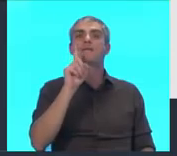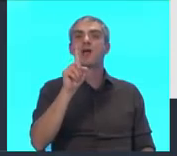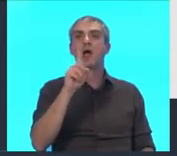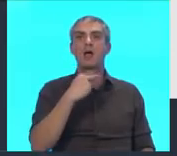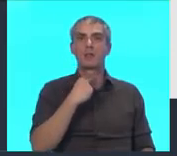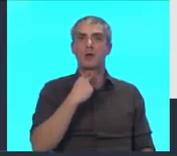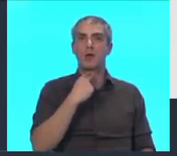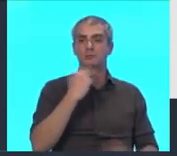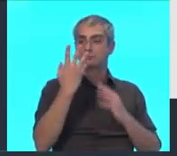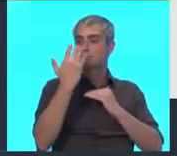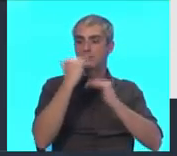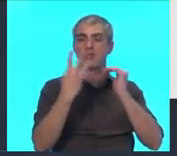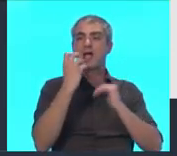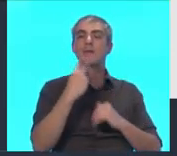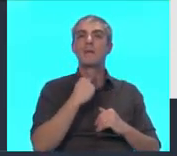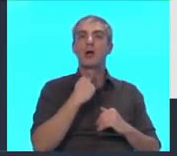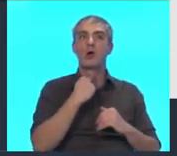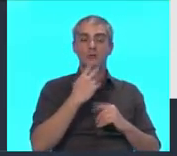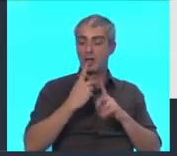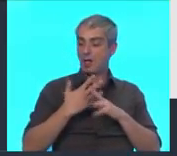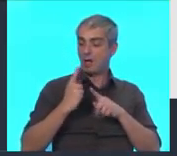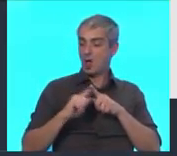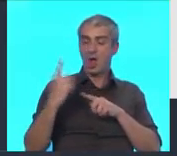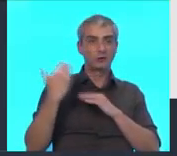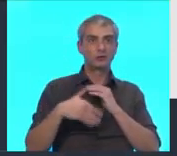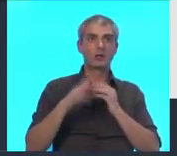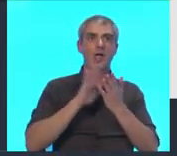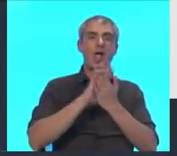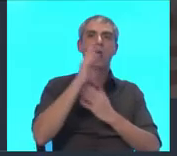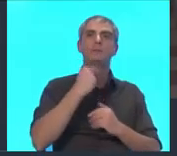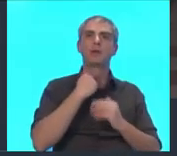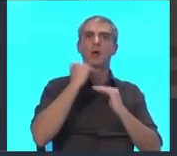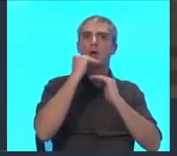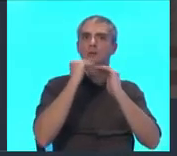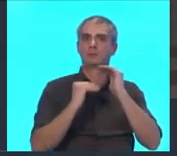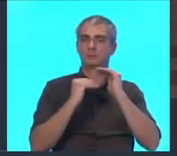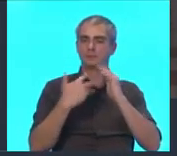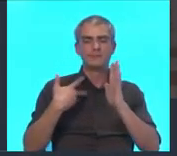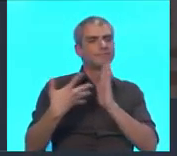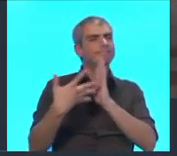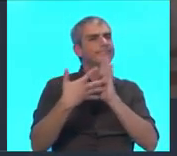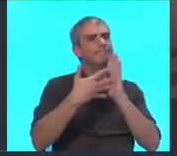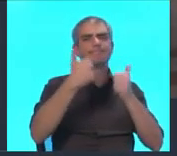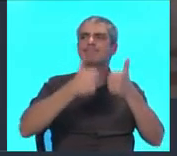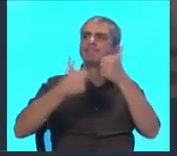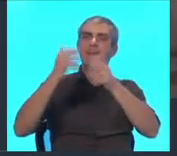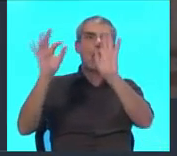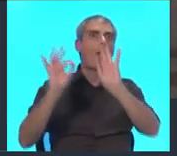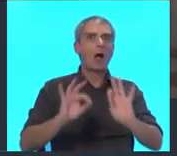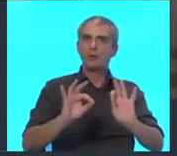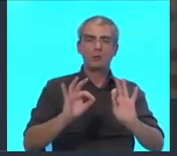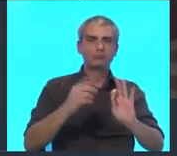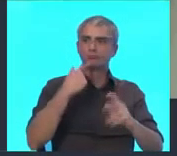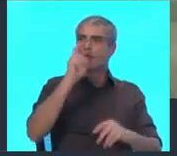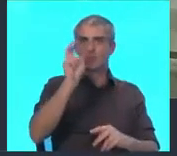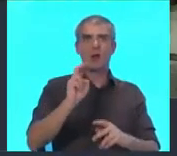3.44 שקלים פחות. רק בחודש האחרון ירד ב-15 אגורות. בבדיקה שעשינו היום בלא מעט חנויות, נראה כי לדולר יש